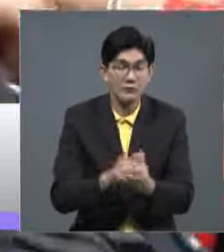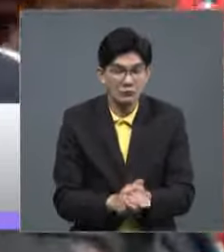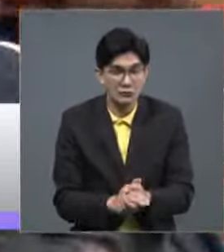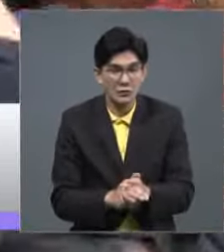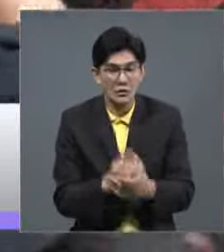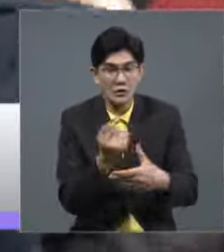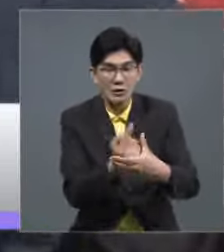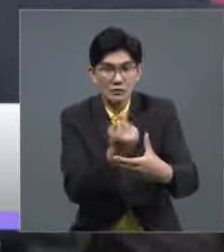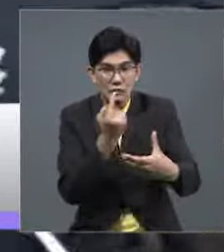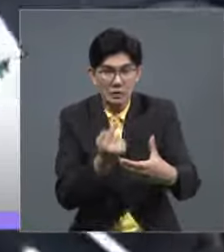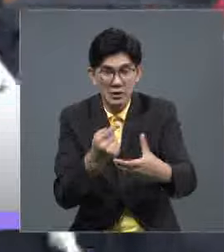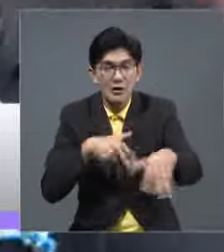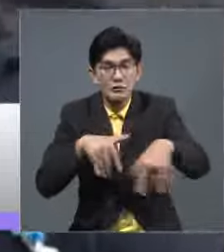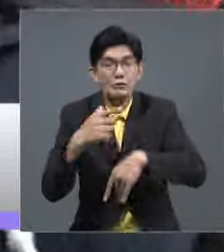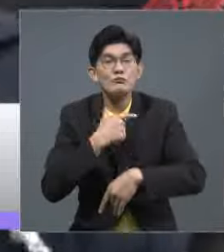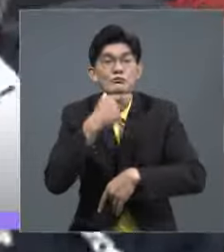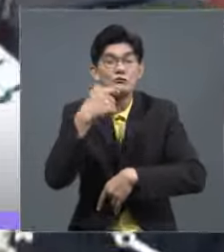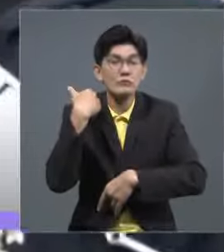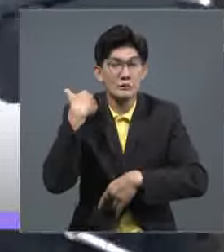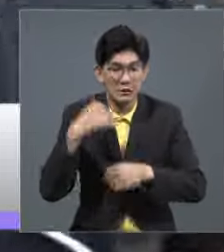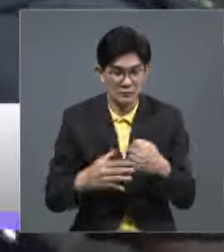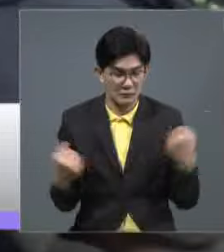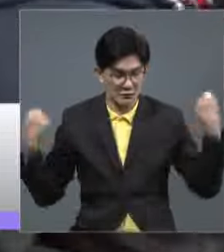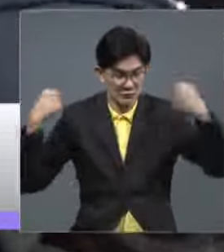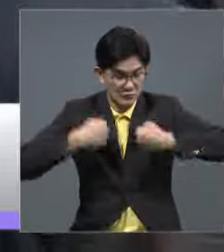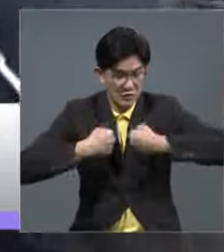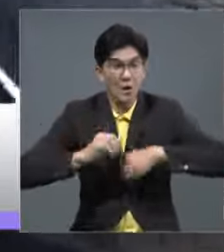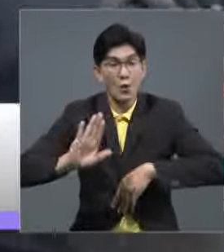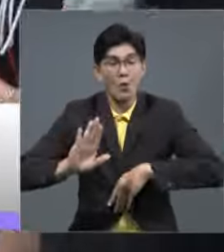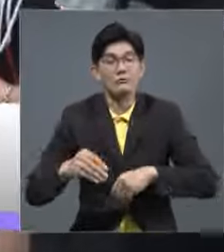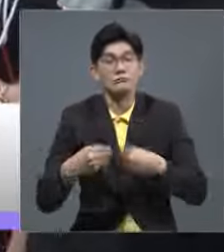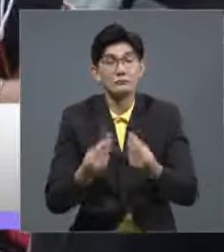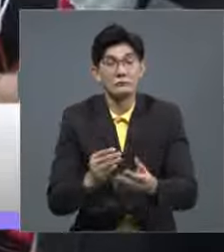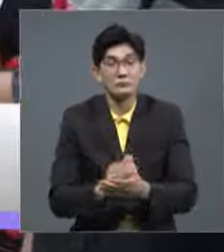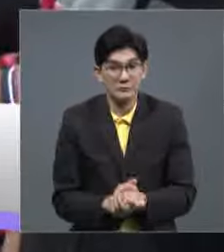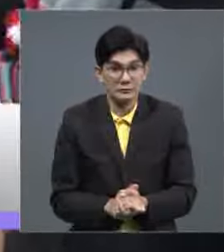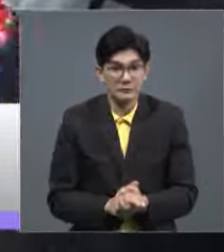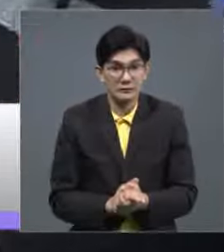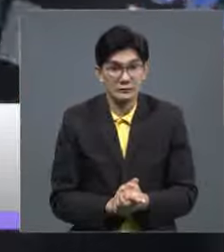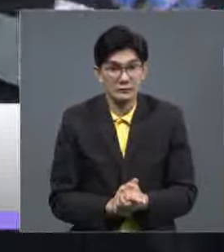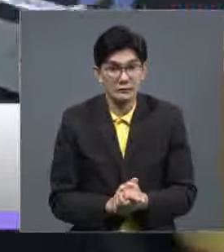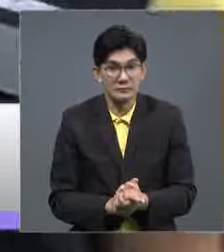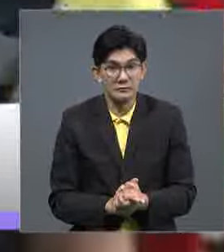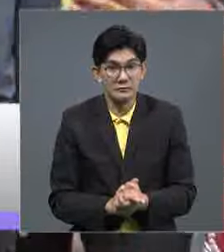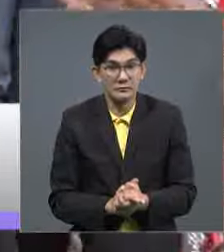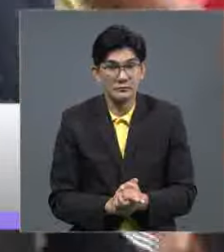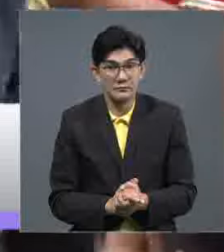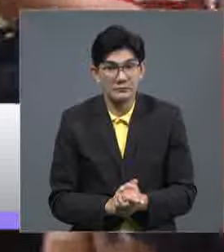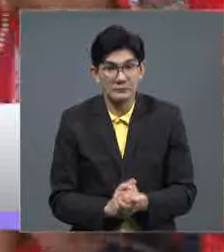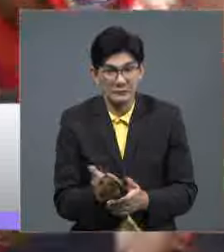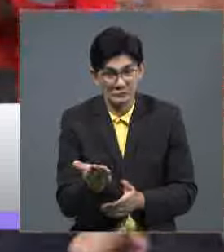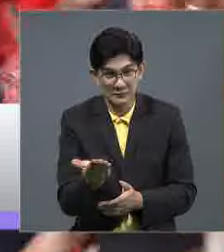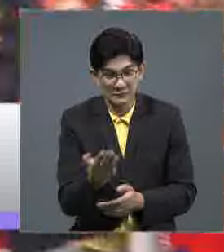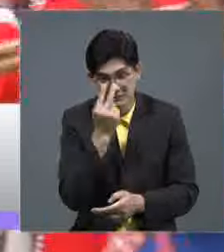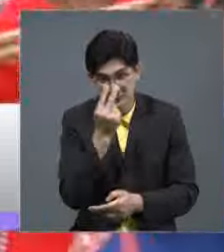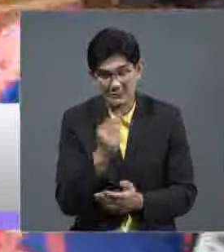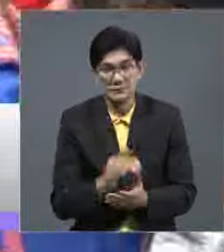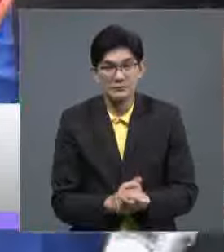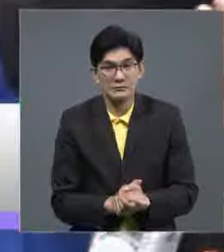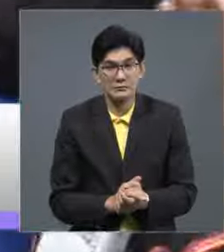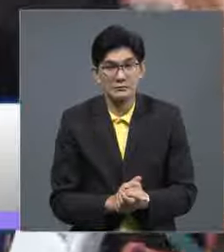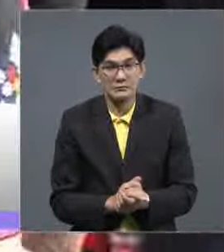ะหรือว่าชนเผ่าเย้าเนี่ยก็มอบเสื้อชนเผ่าให้กับนายกรัฐมนตรีได้สวมใส่ด้วยนะจากภาพที่เห็นไปเมื่อสักครู่นี้